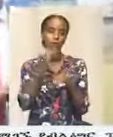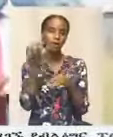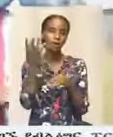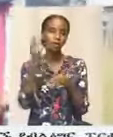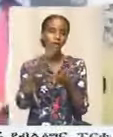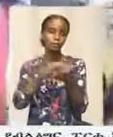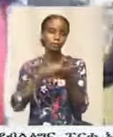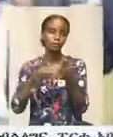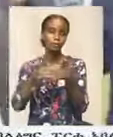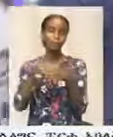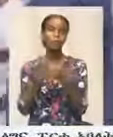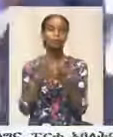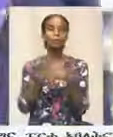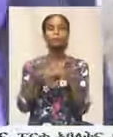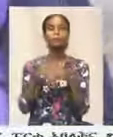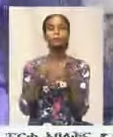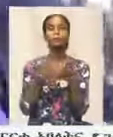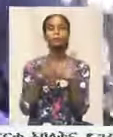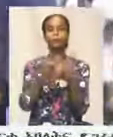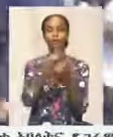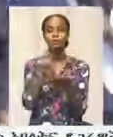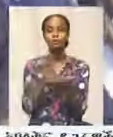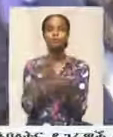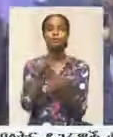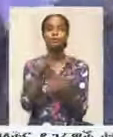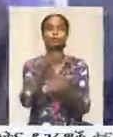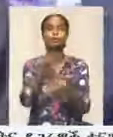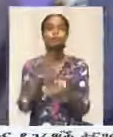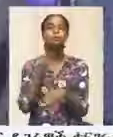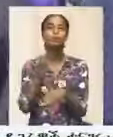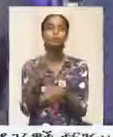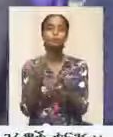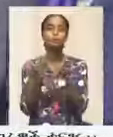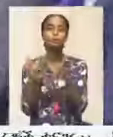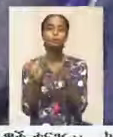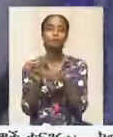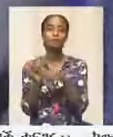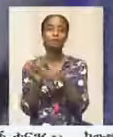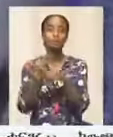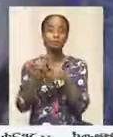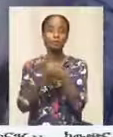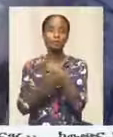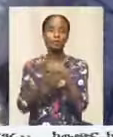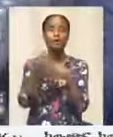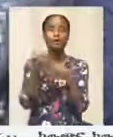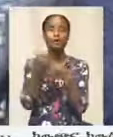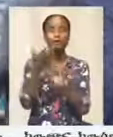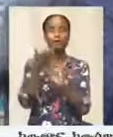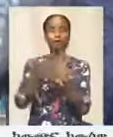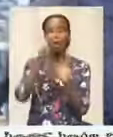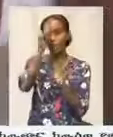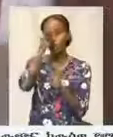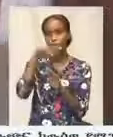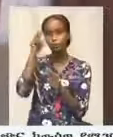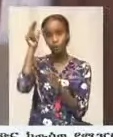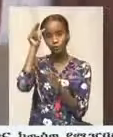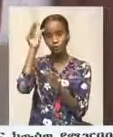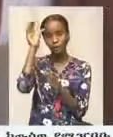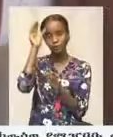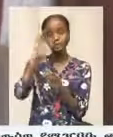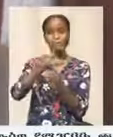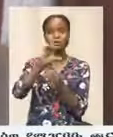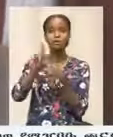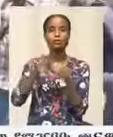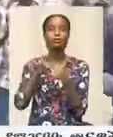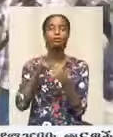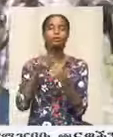ብር በላይ በማውጣት በይፋ አስመርቋል። በዚህ ወቅት የደቡብ ሬዲዮና ቴሌቪዥን ድርጅት ዋና ስራ አስፈጻሚ አቶ ብሩክ ሀብቴ በክልሉ